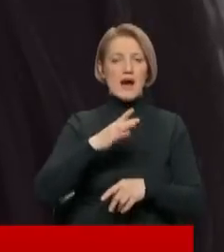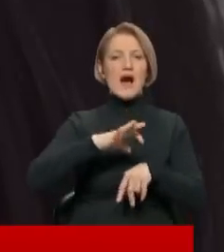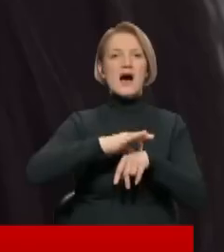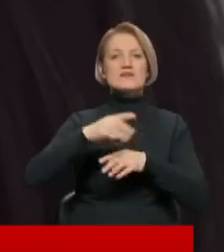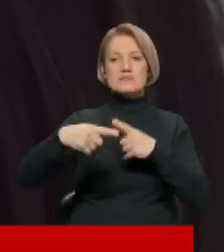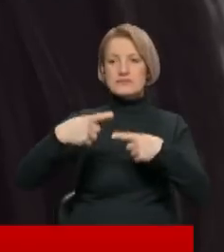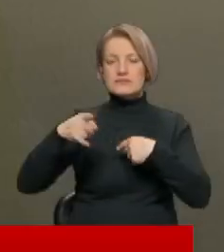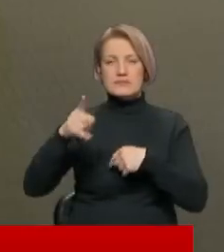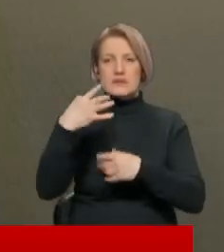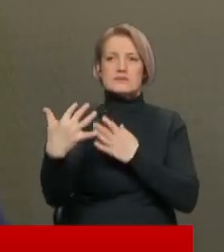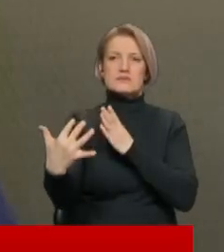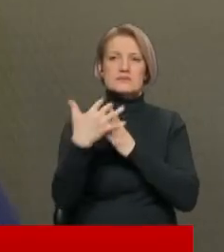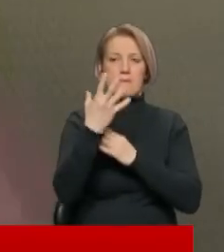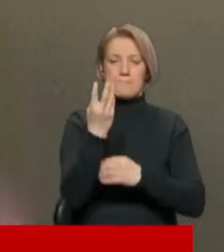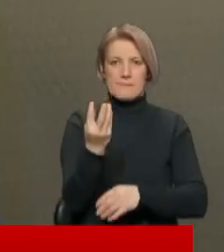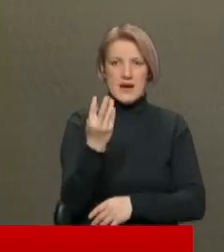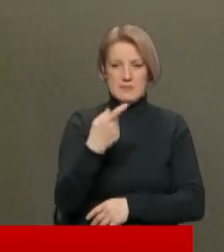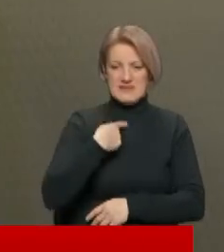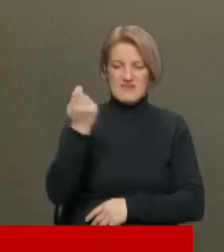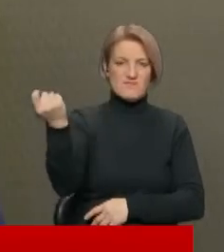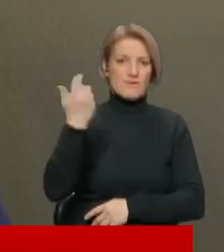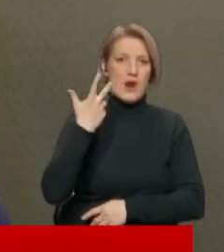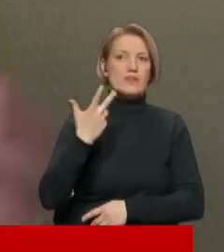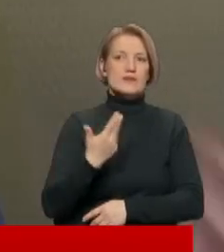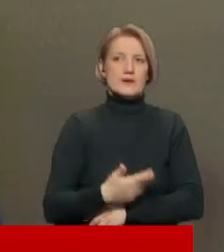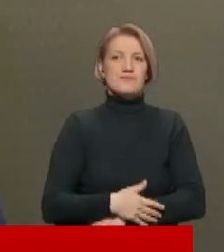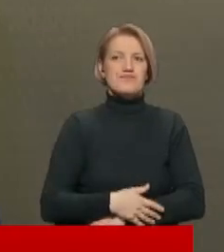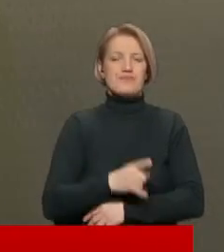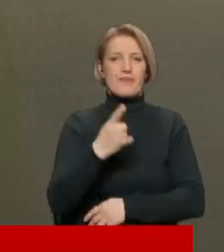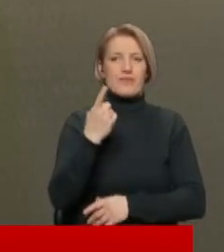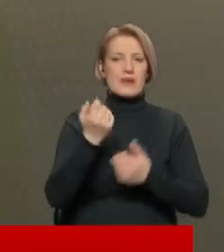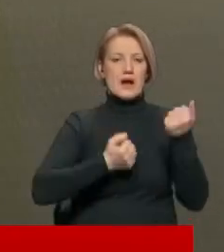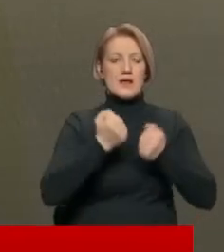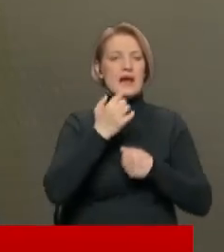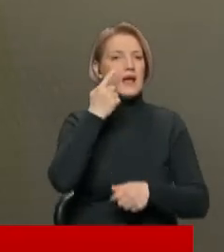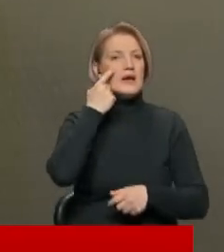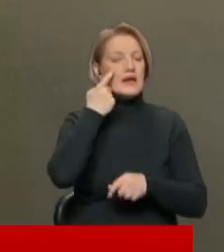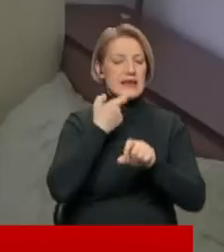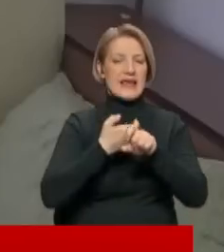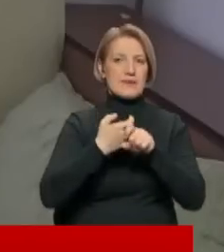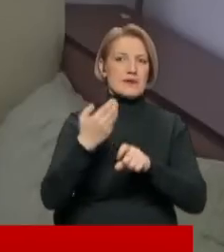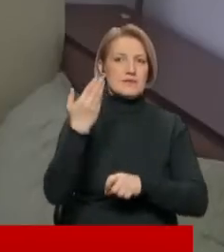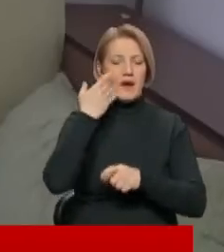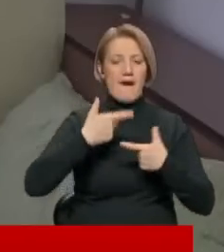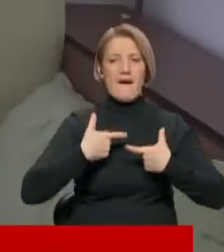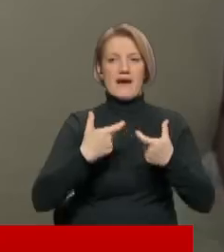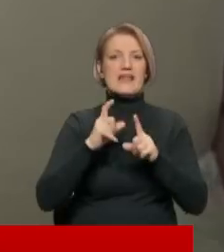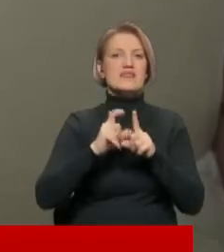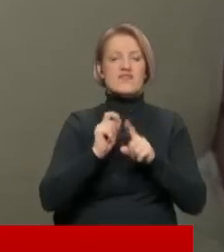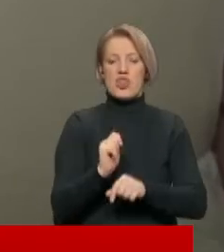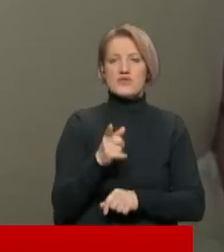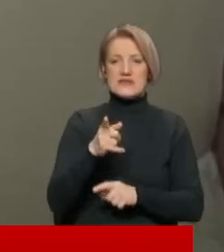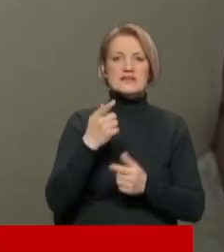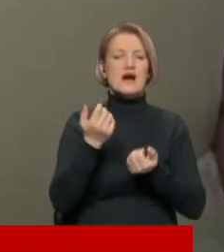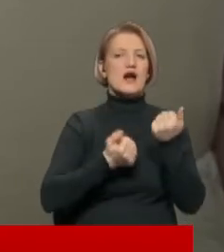yakınlarının saldırısına uğradı bardağını bize doğru fırlattı sürücümüzün Elmacık kemiğine geldi Hatay'ın Defne ilçesinde